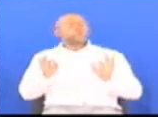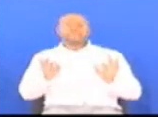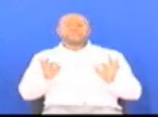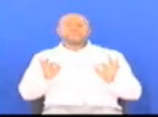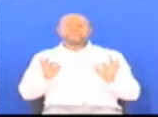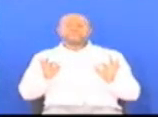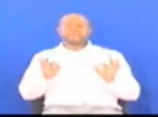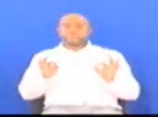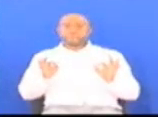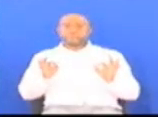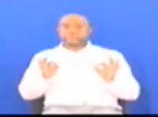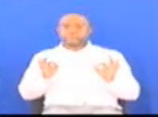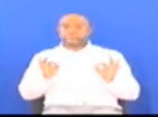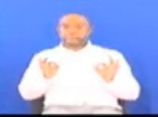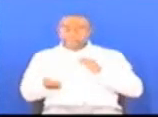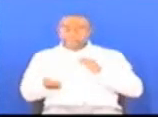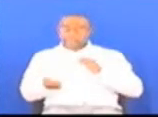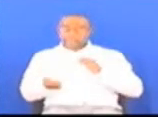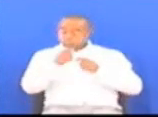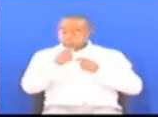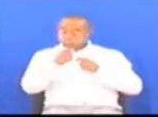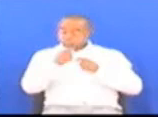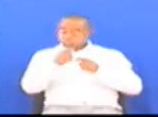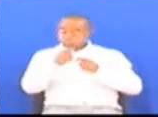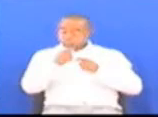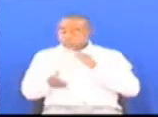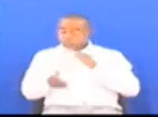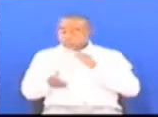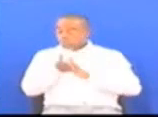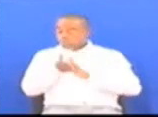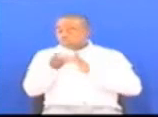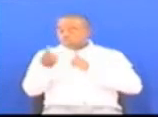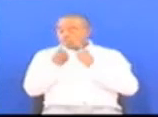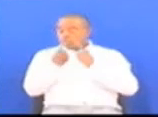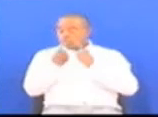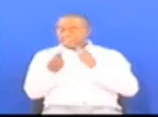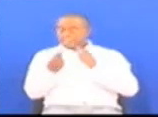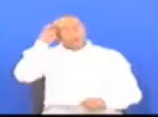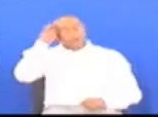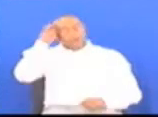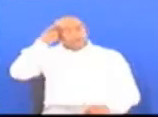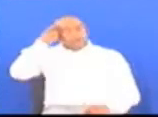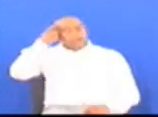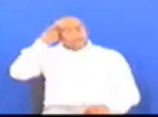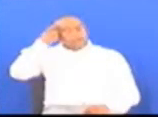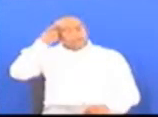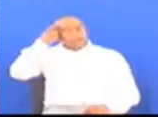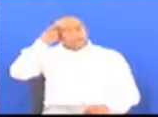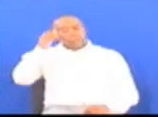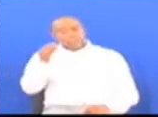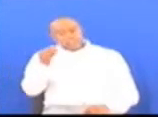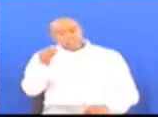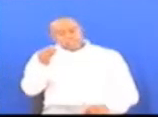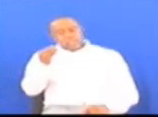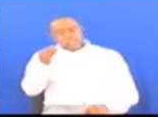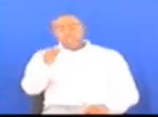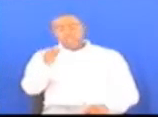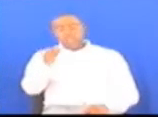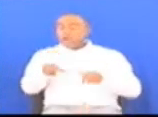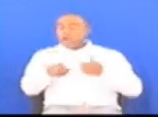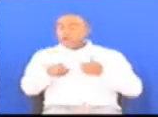tuko vizuri. Mambo haya mwanzoni tulikuwa tunayaongea kinadharia kwamba tuna madini, tuna hiki, tuna kile,